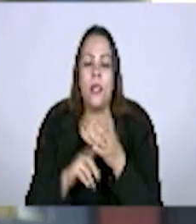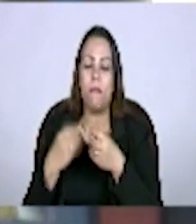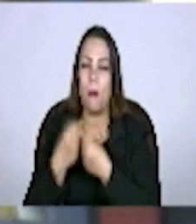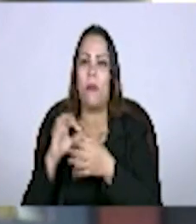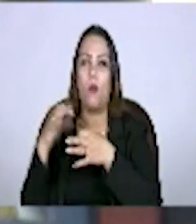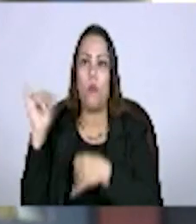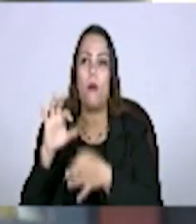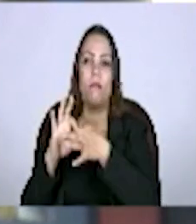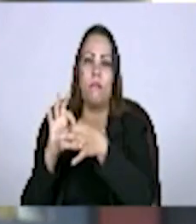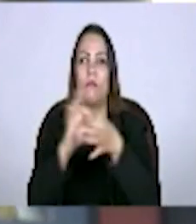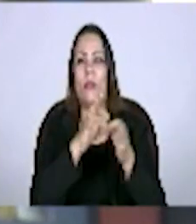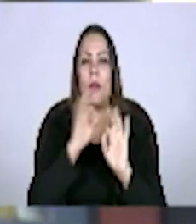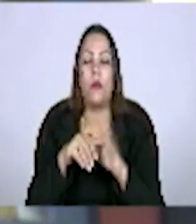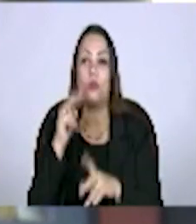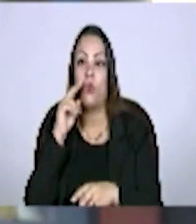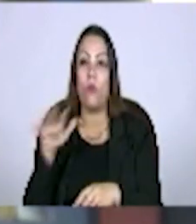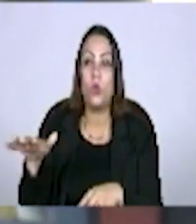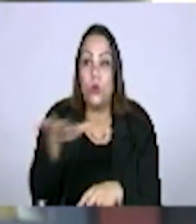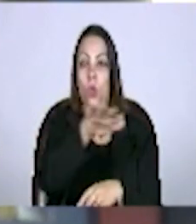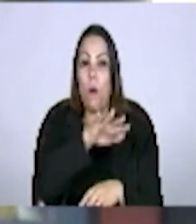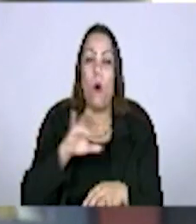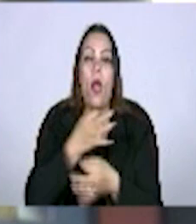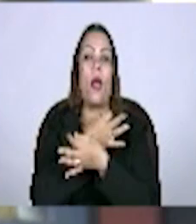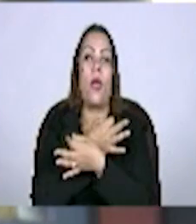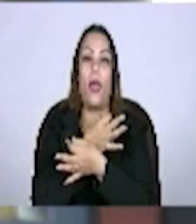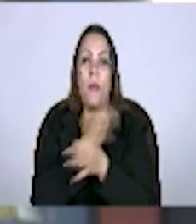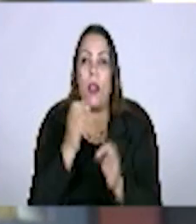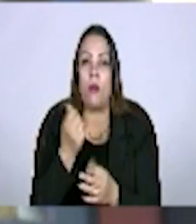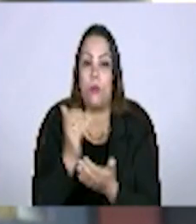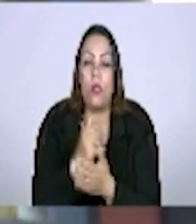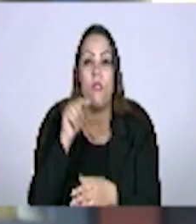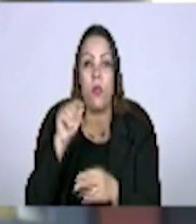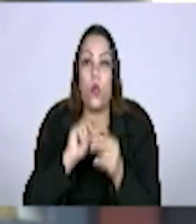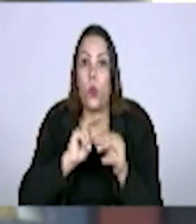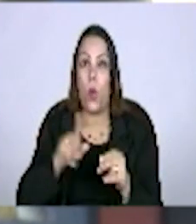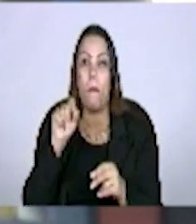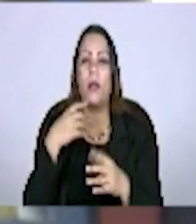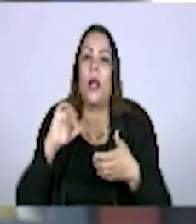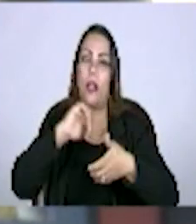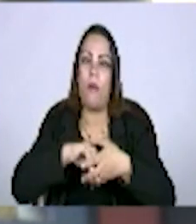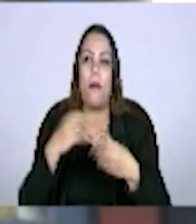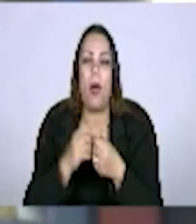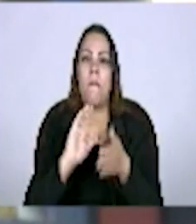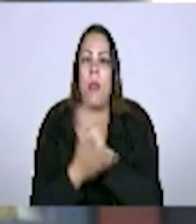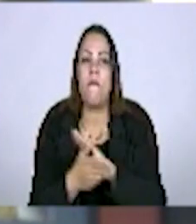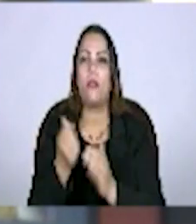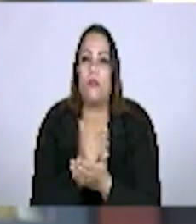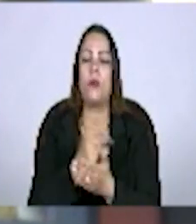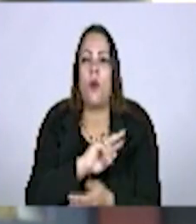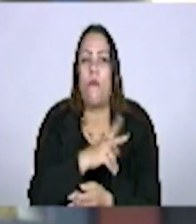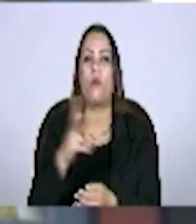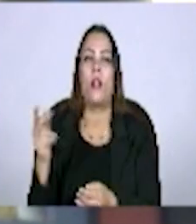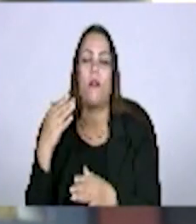بالعكس ننظر نظره اكثر شمولا للوضع الاقتصادي ويكون هناك نوع من انواع التعاون بين الملفات الاقتصاديه